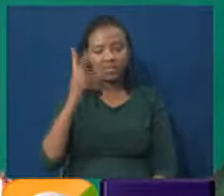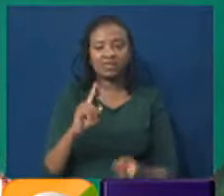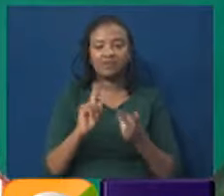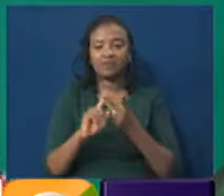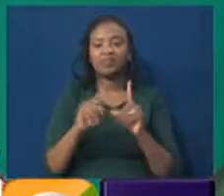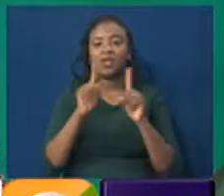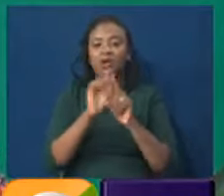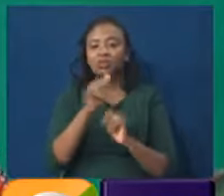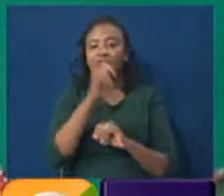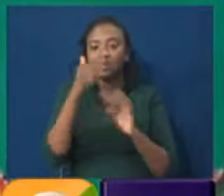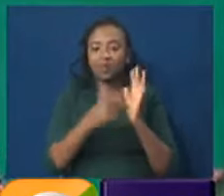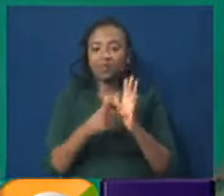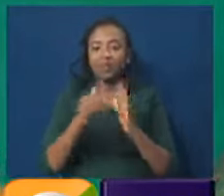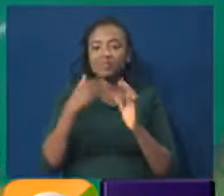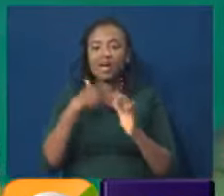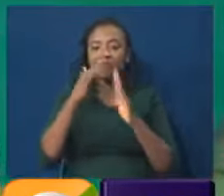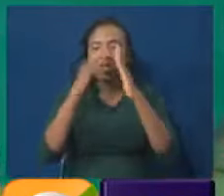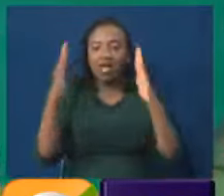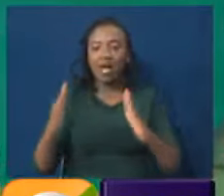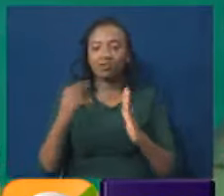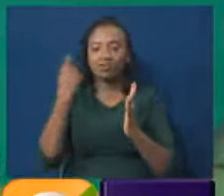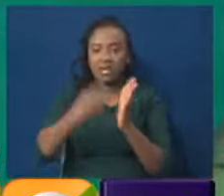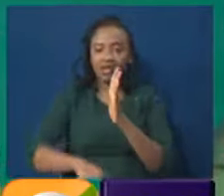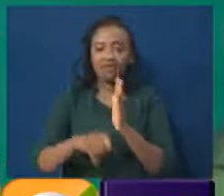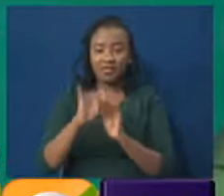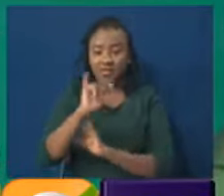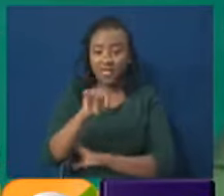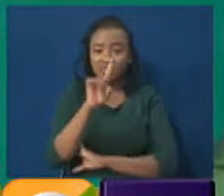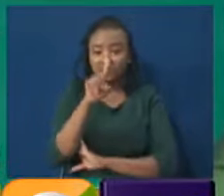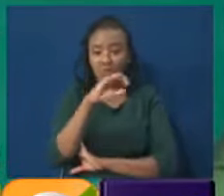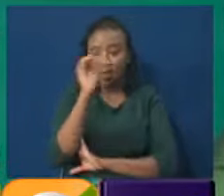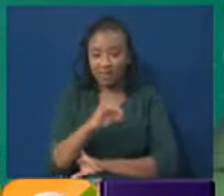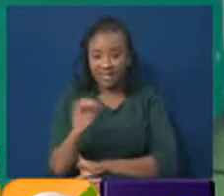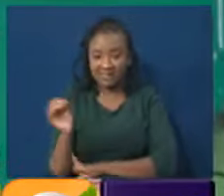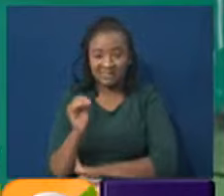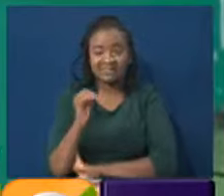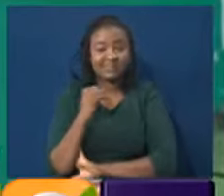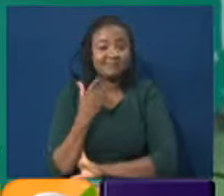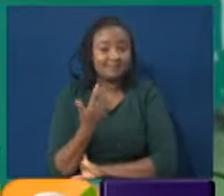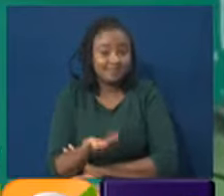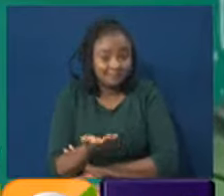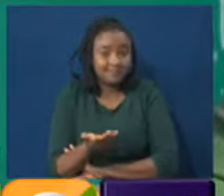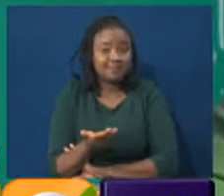kuna house levy, that's 1%, ambapo pia ina